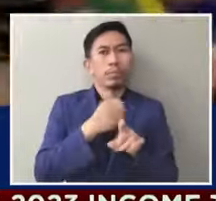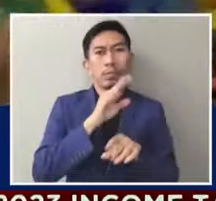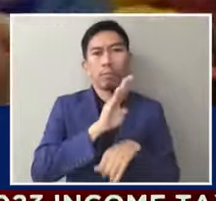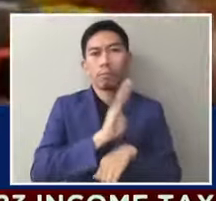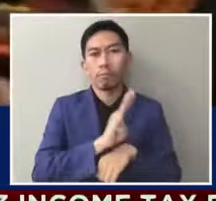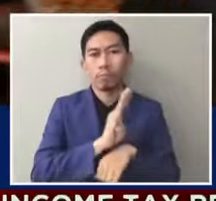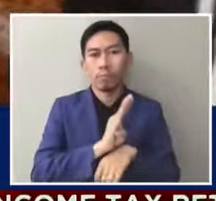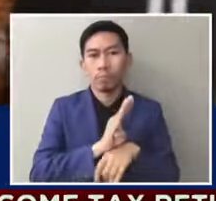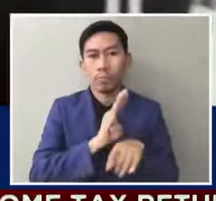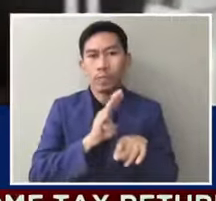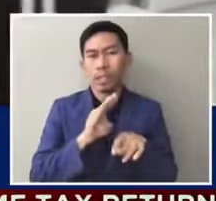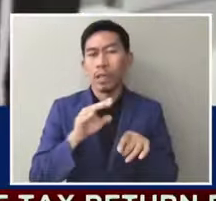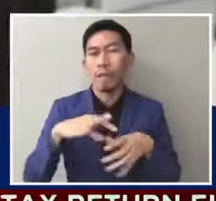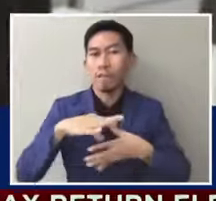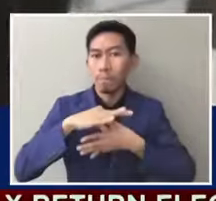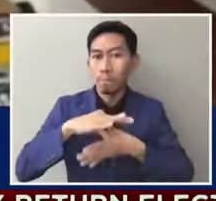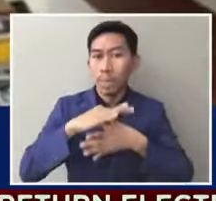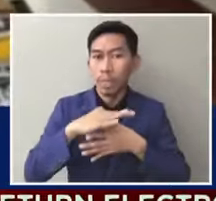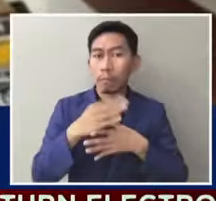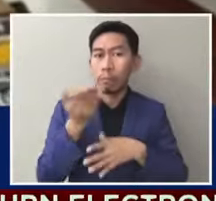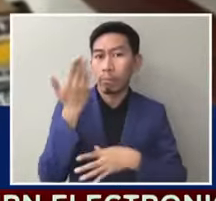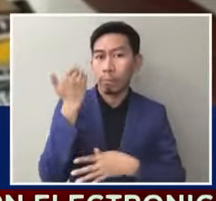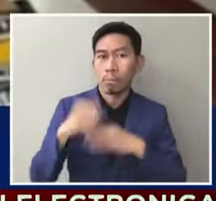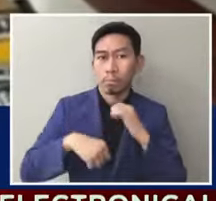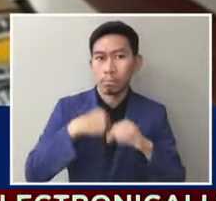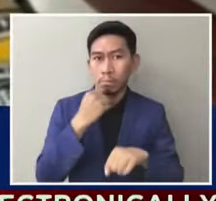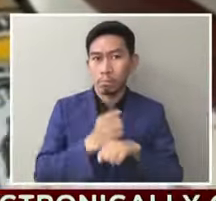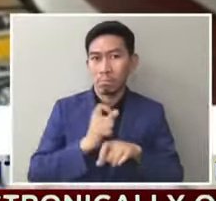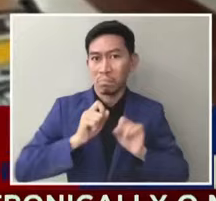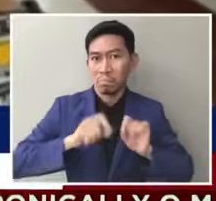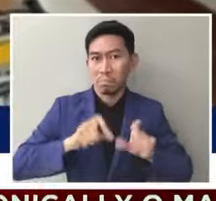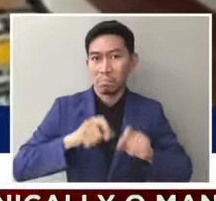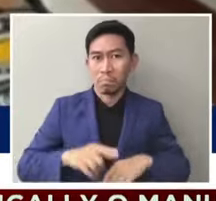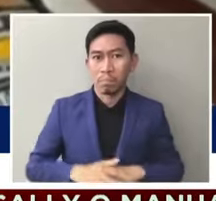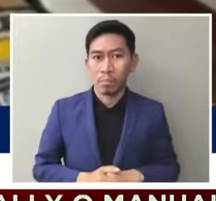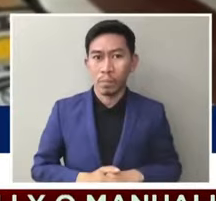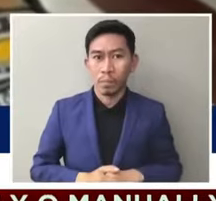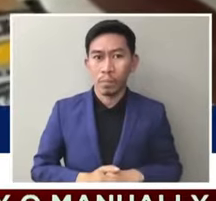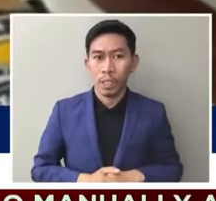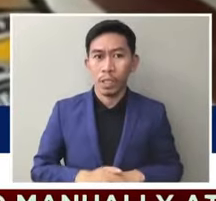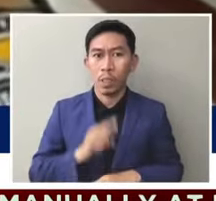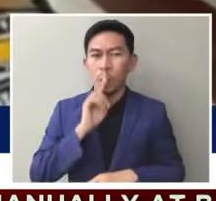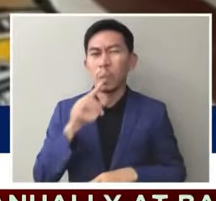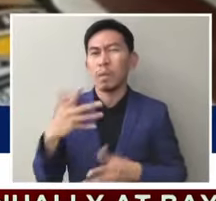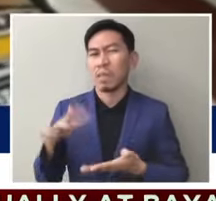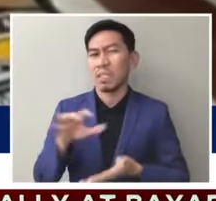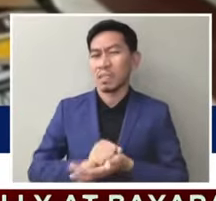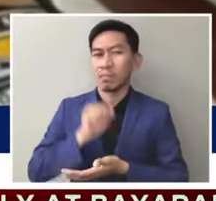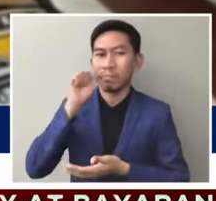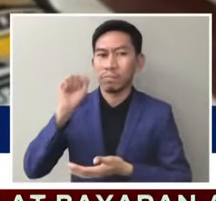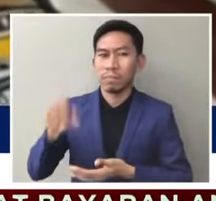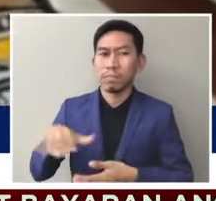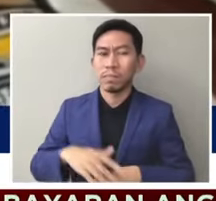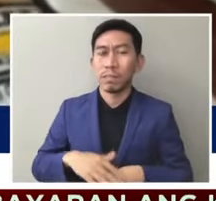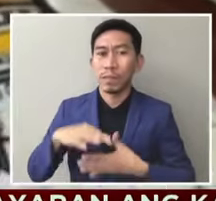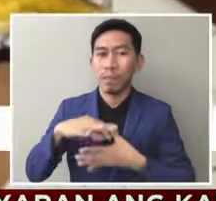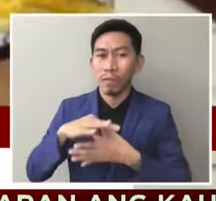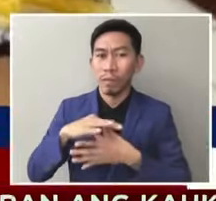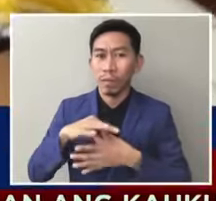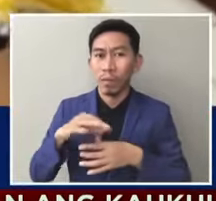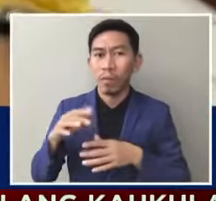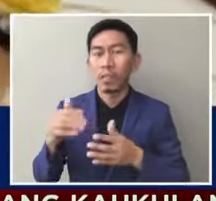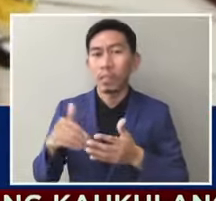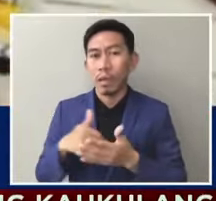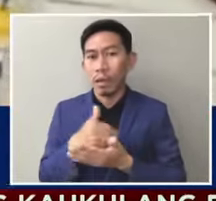frozen food noong nakaraang taon. Tapon ba? Tinapon na. Tinapon na. Tap. Ang iba na retort from duty lang.